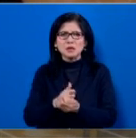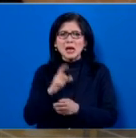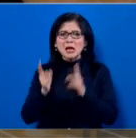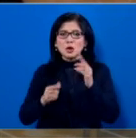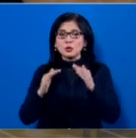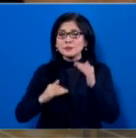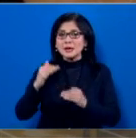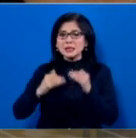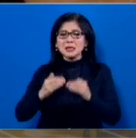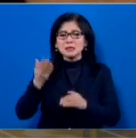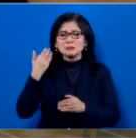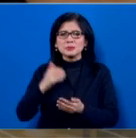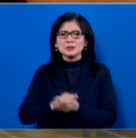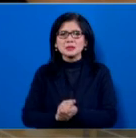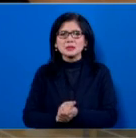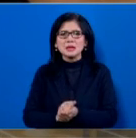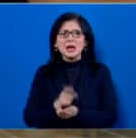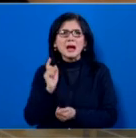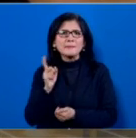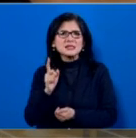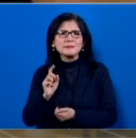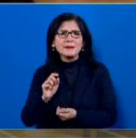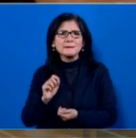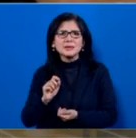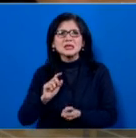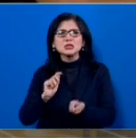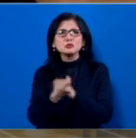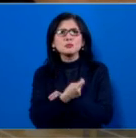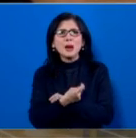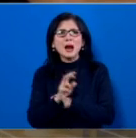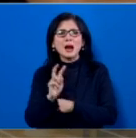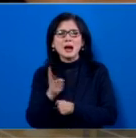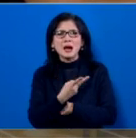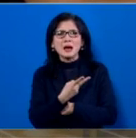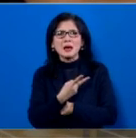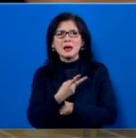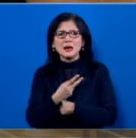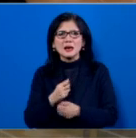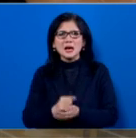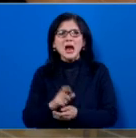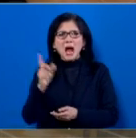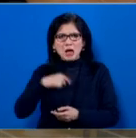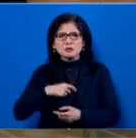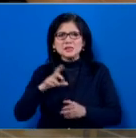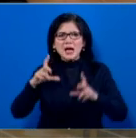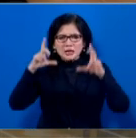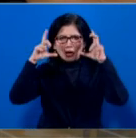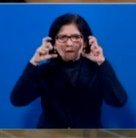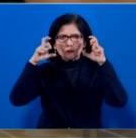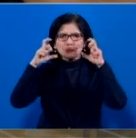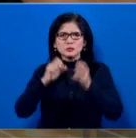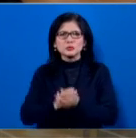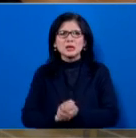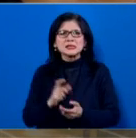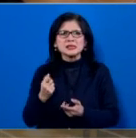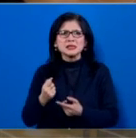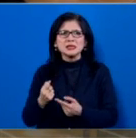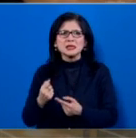lain bahkan ya, begitu. Kenapa harus dirubah prosesnya menjadi menggunakan foto sehingga membutuhkan relawan yang jadi jauh lebih